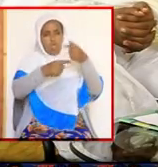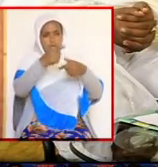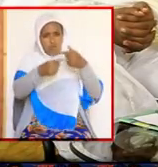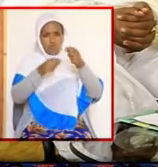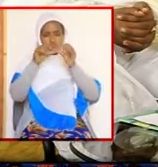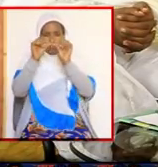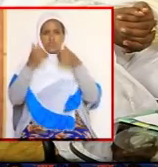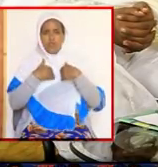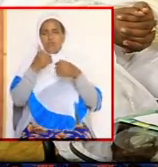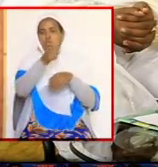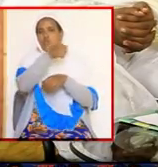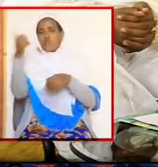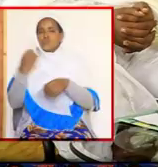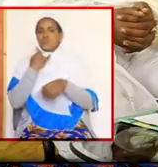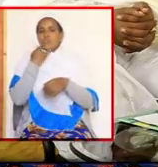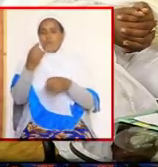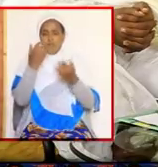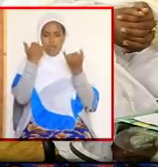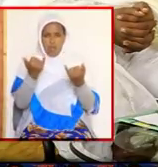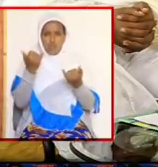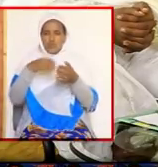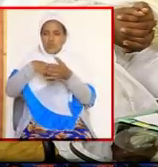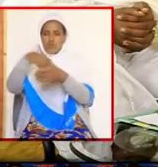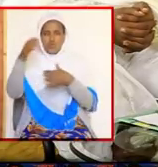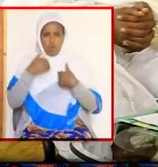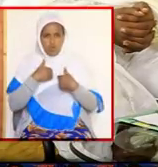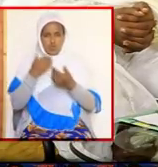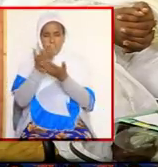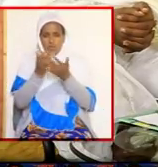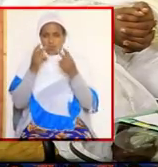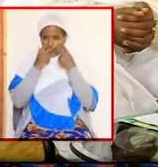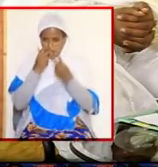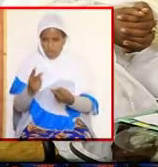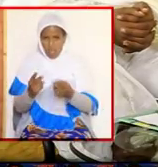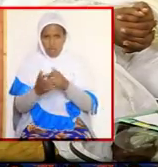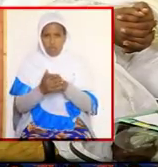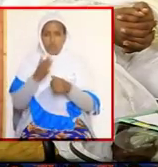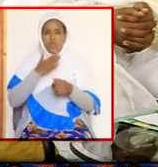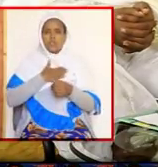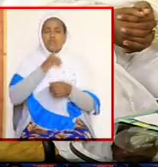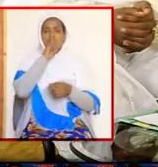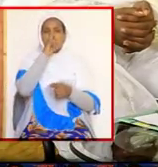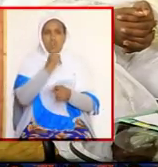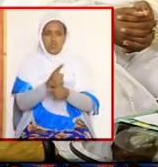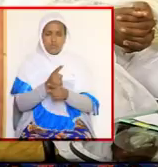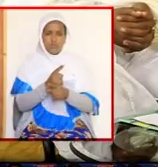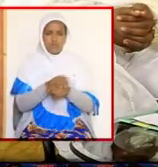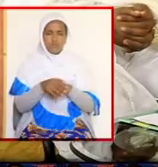ደግሞ ሌሎች ደግሞ ዜማዎች አሁን እየወጡ ያሉ ነገሮች ሳይ እኔ